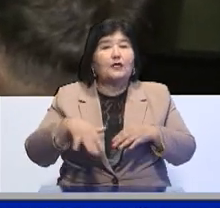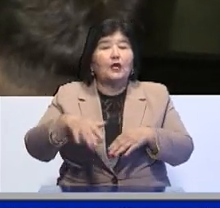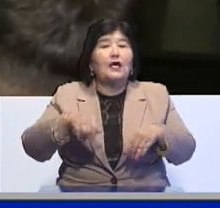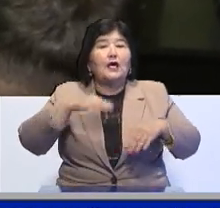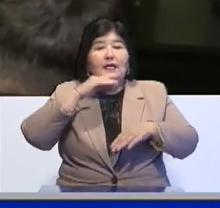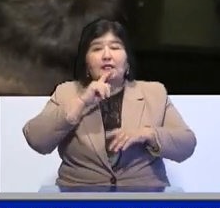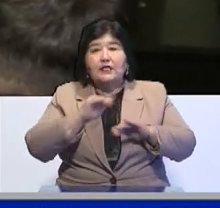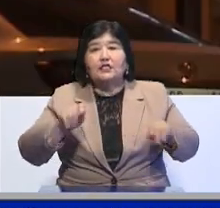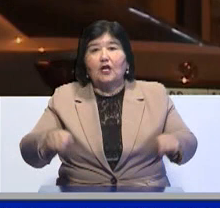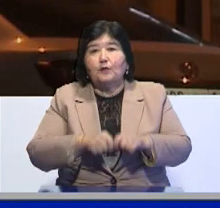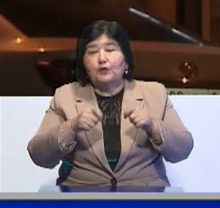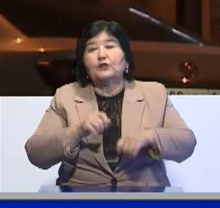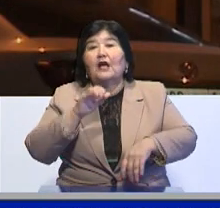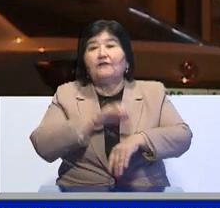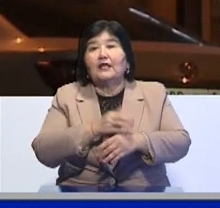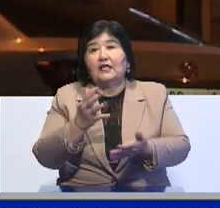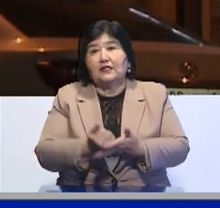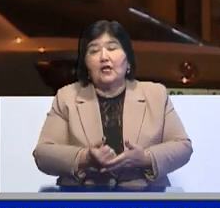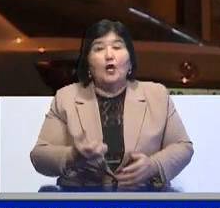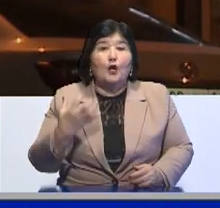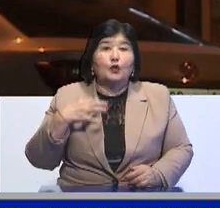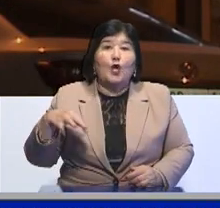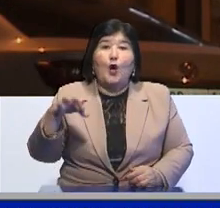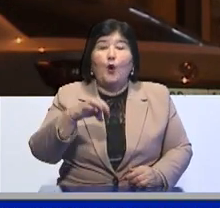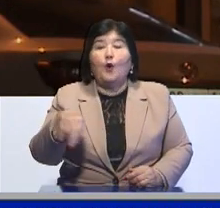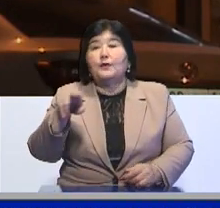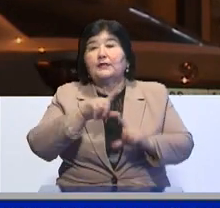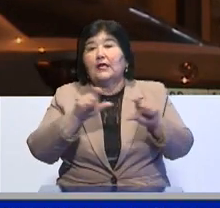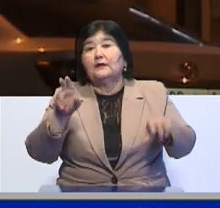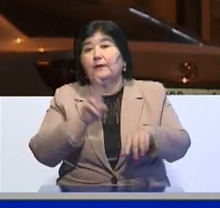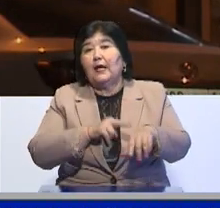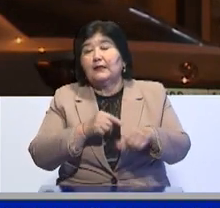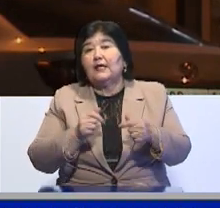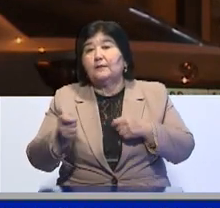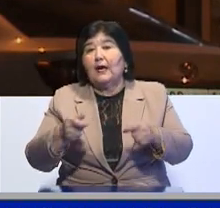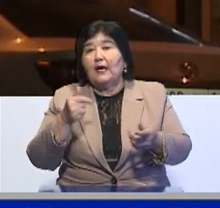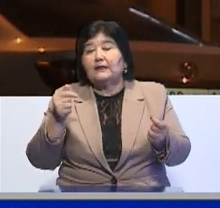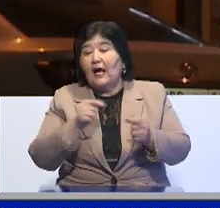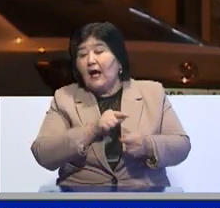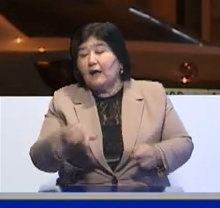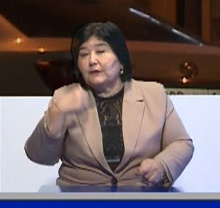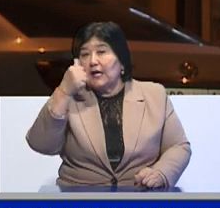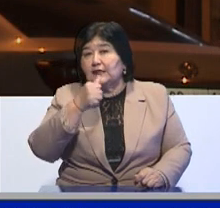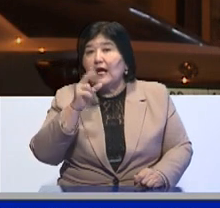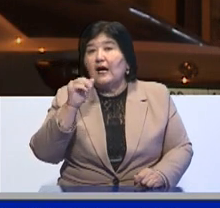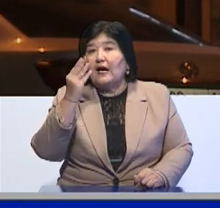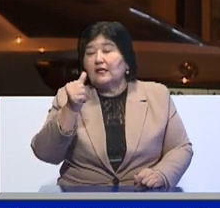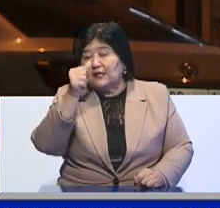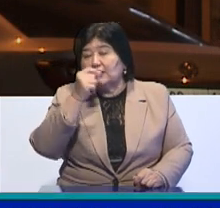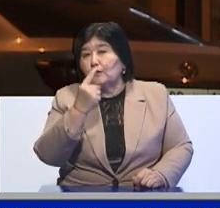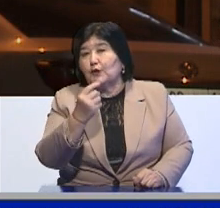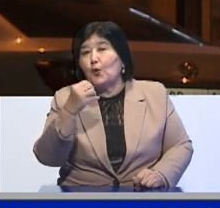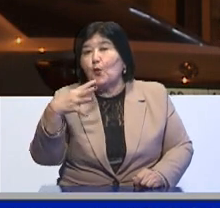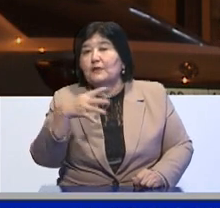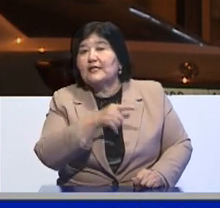бұзу фактілері де тіркелген. Қызылорда облысы полиция департаменті ұйымдасқан қылмысқа қарсы күрес басқармасымен ағымдағы жылдың қараша айының 1 мен 15